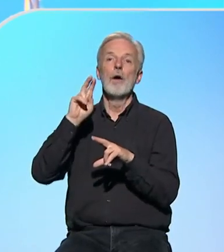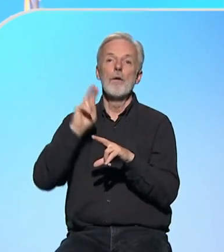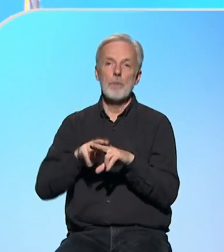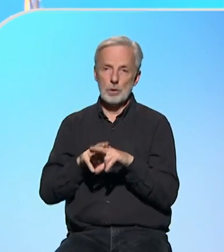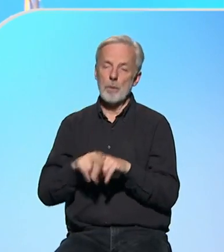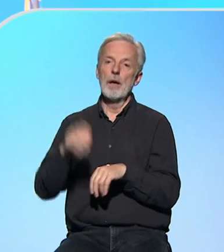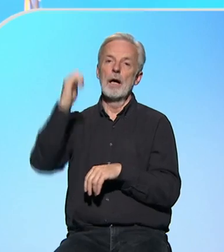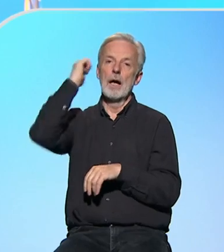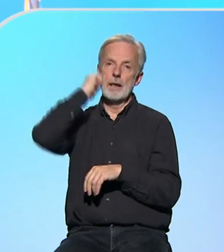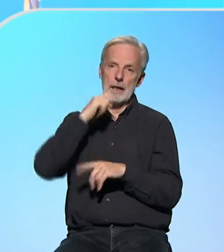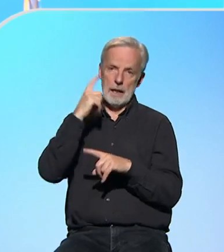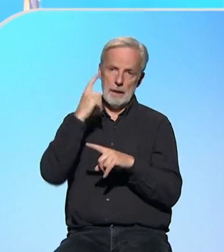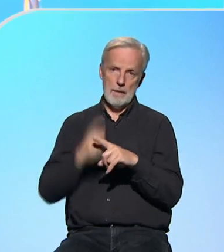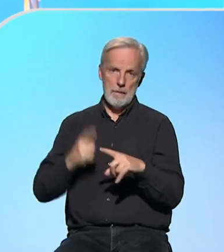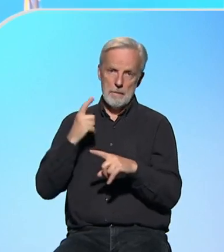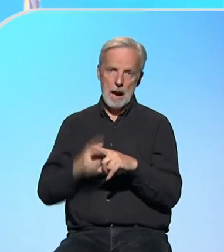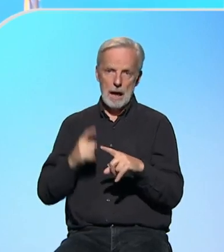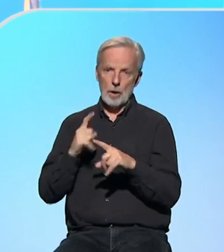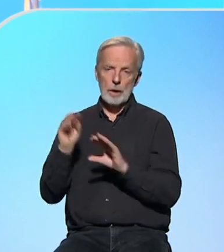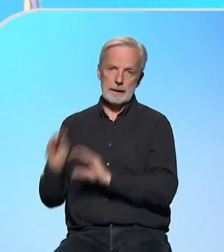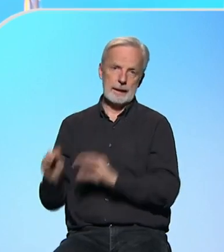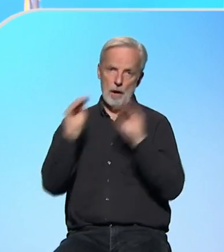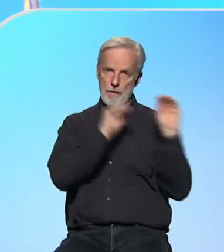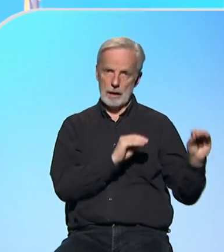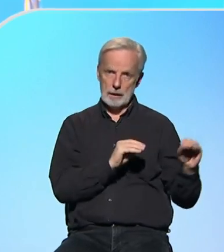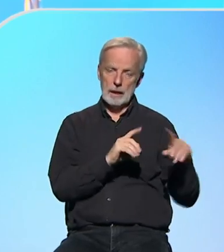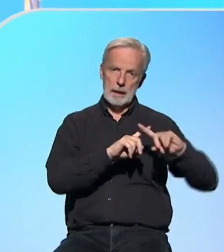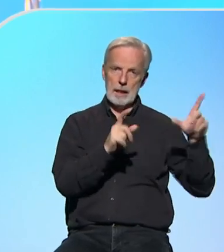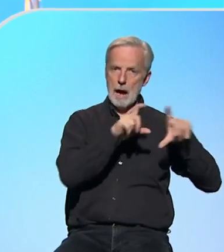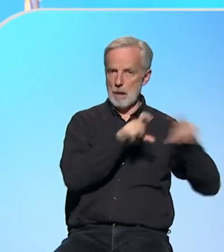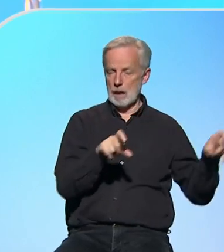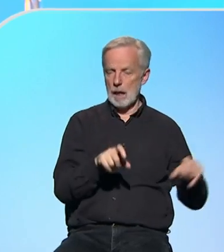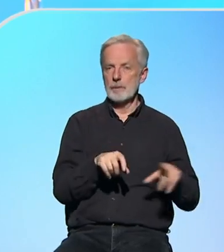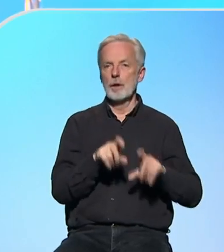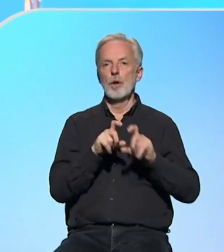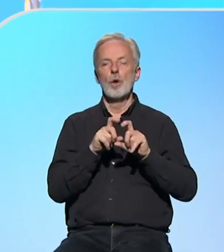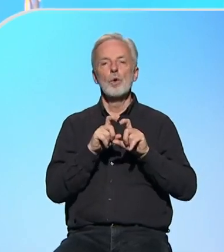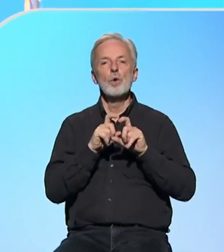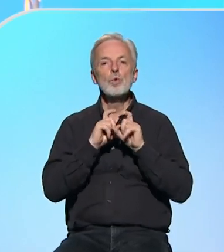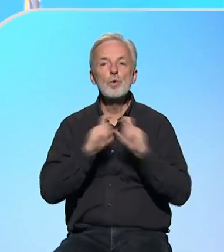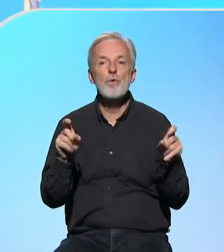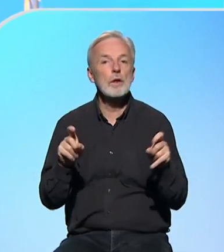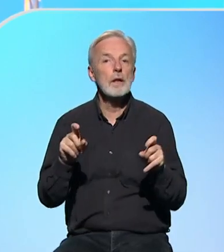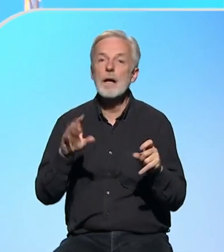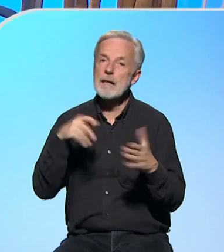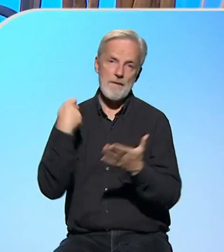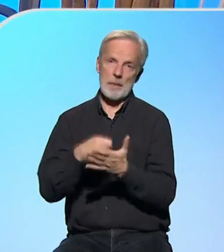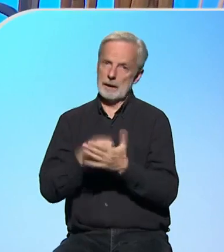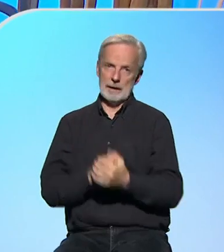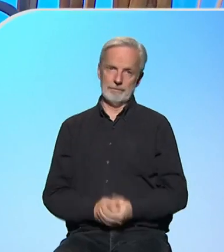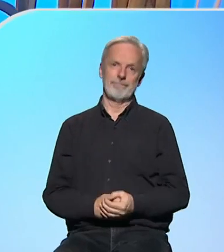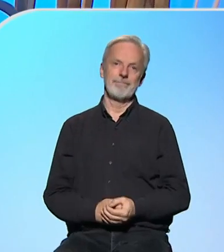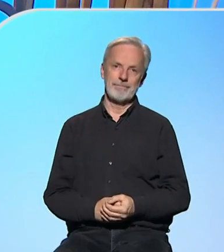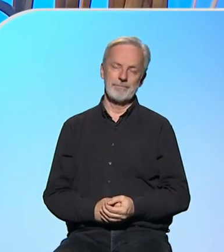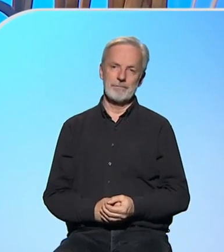zabrání, protože v některých případech už to prostě nebude tolik vyplácet, respektive klientům se vyplatí spíš chvíli počkat, než bude ten konec fixace. Ale pokud já